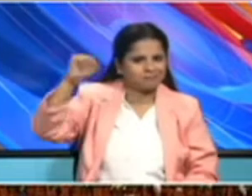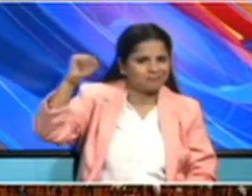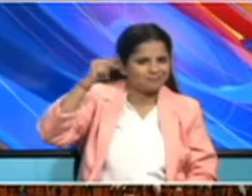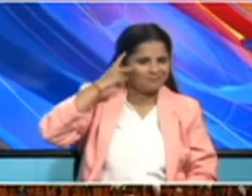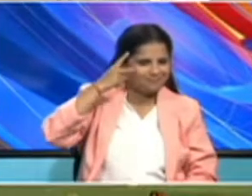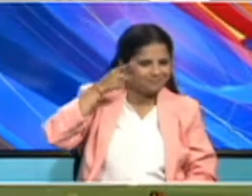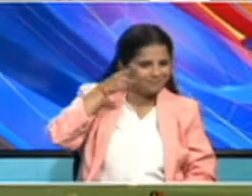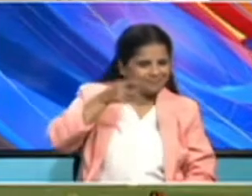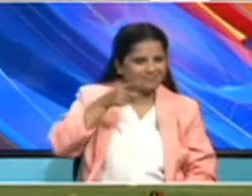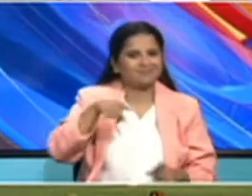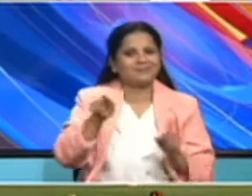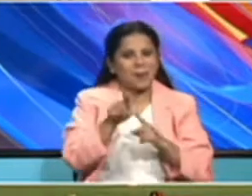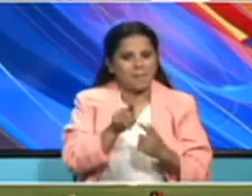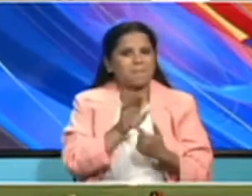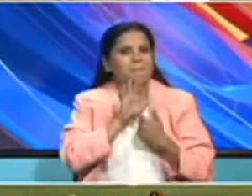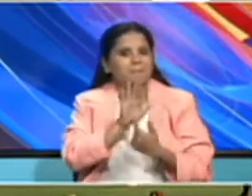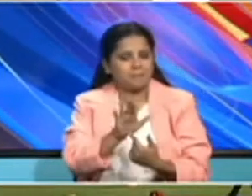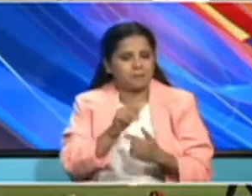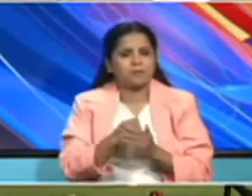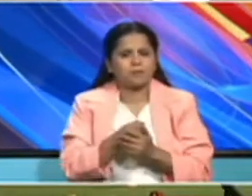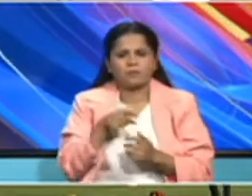ये वैश्विक परिदृश्य में